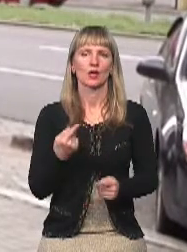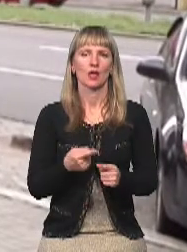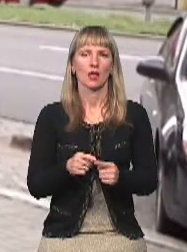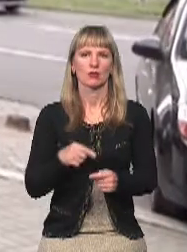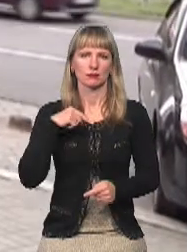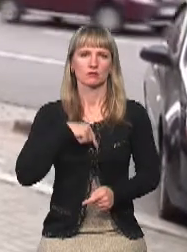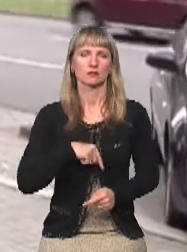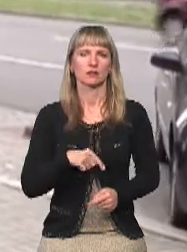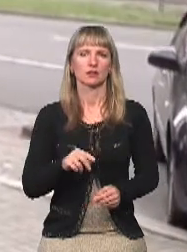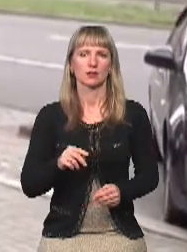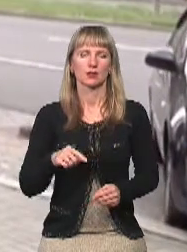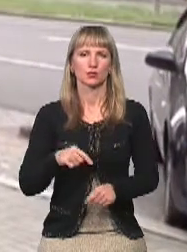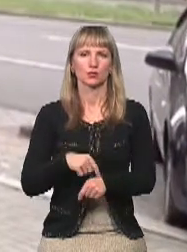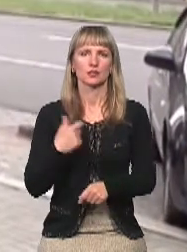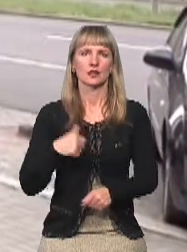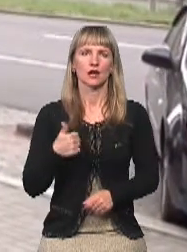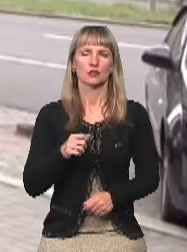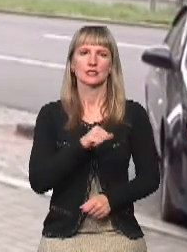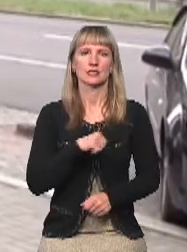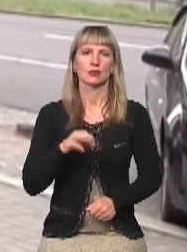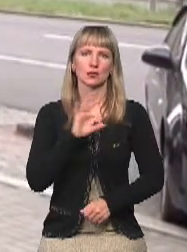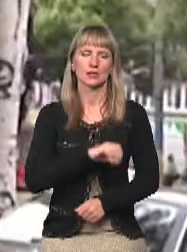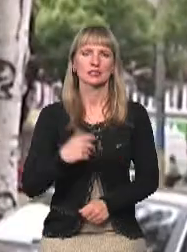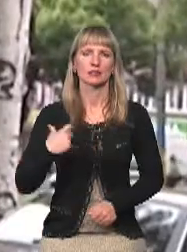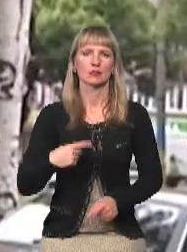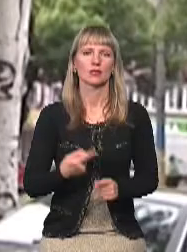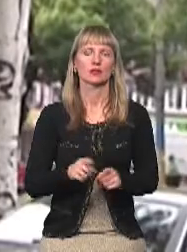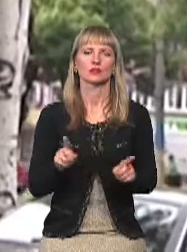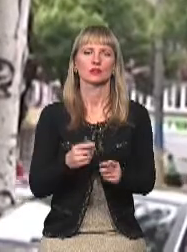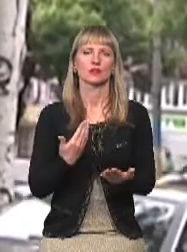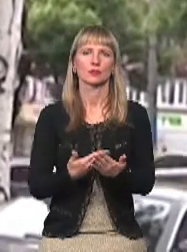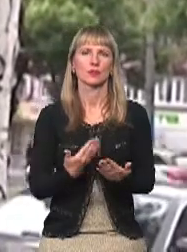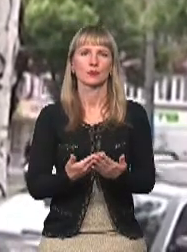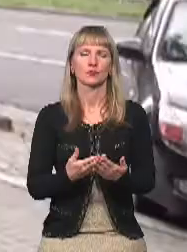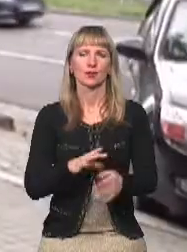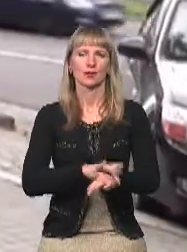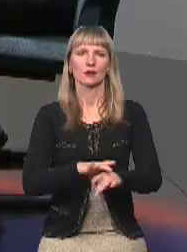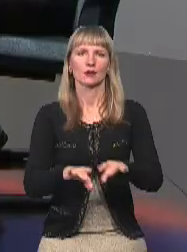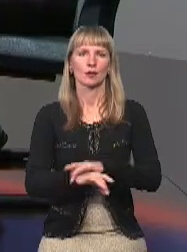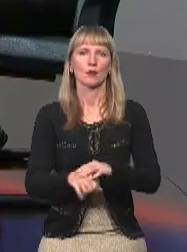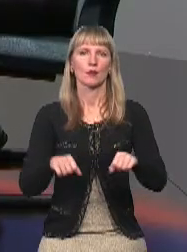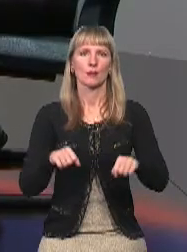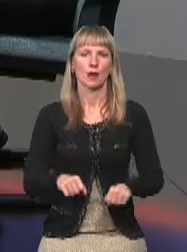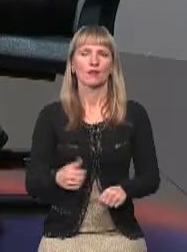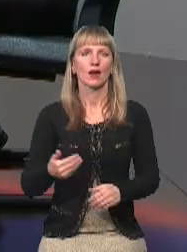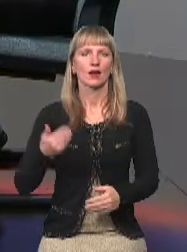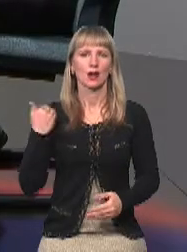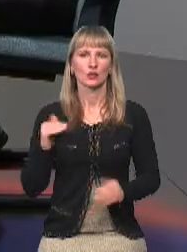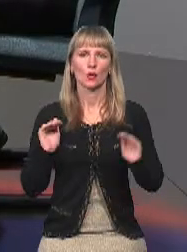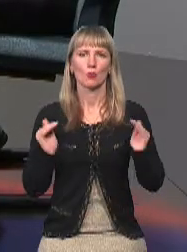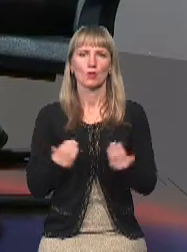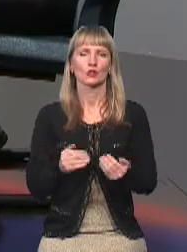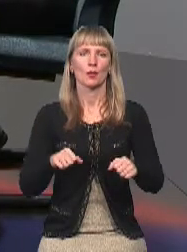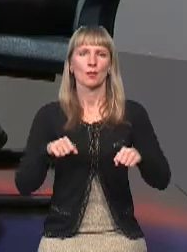людини, можливість самореалізуватися, так сказати. Це щось на кшталт кріпосного права. Тоді обмежувалися права людини.